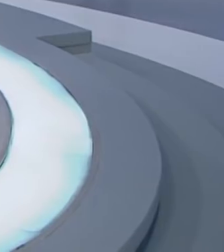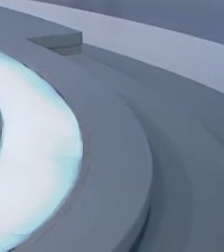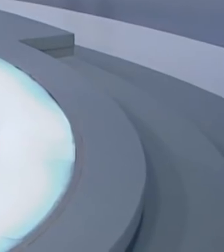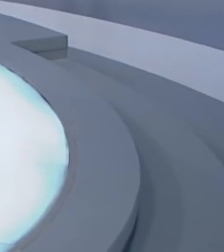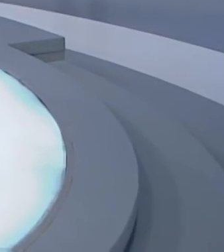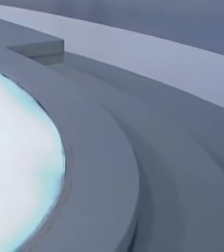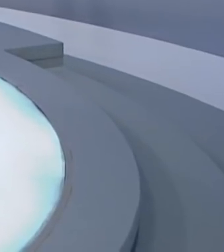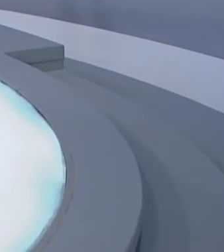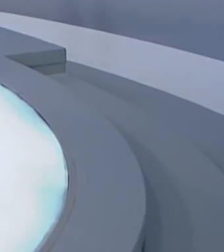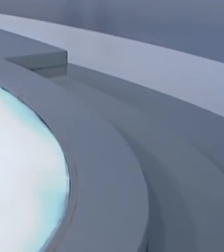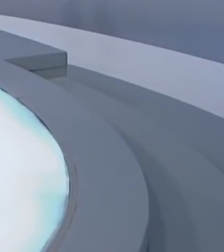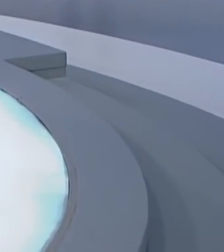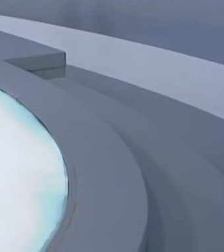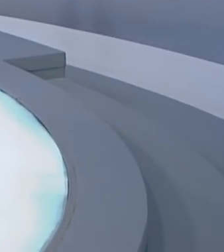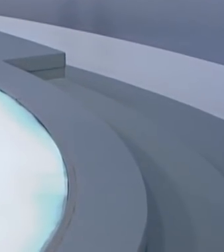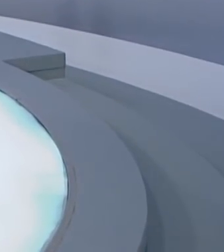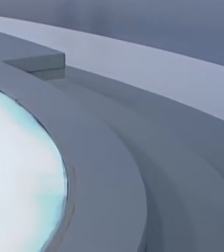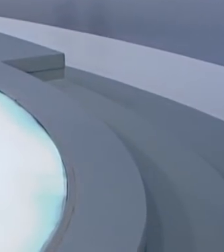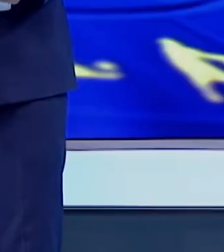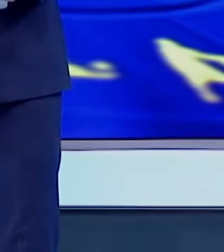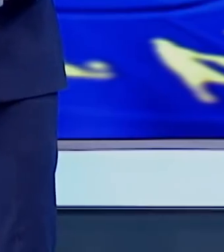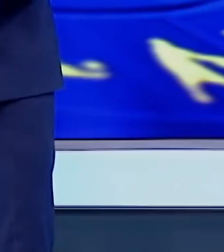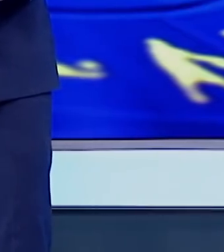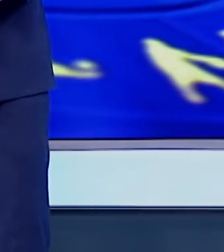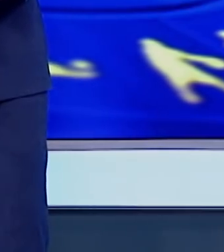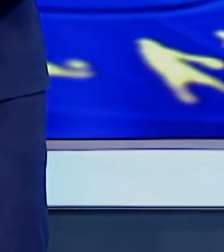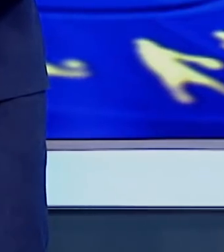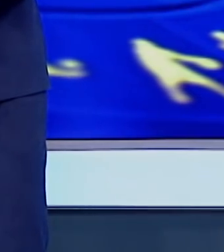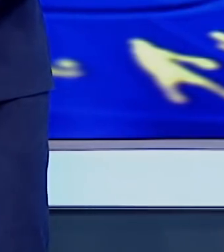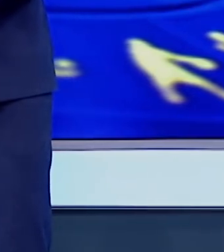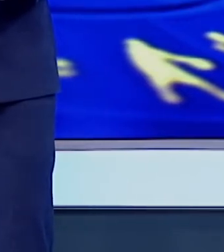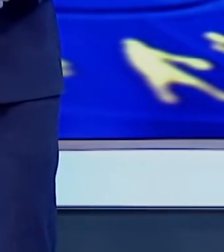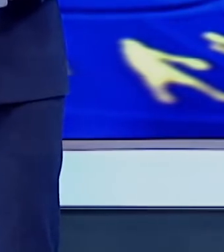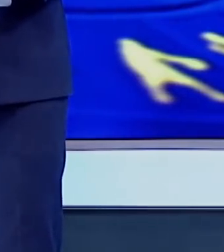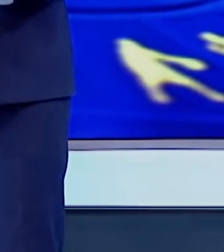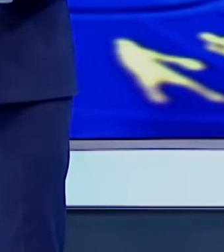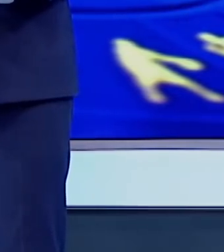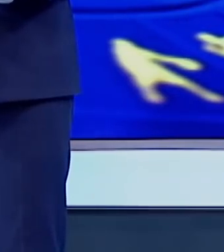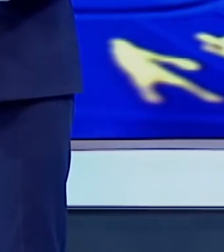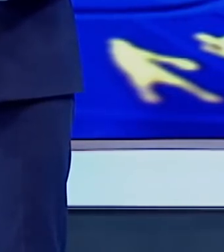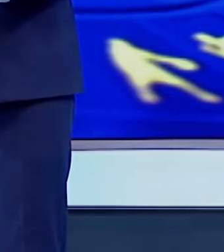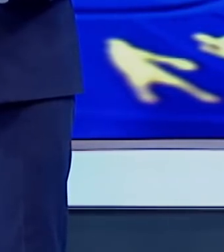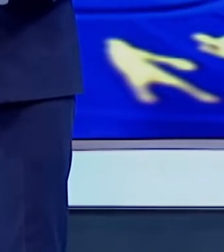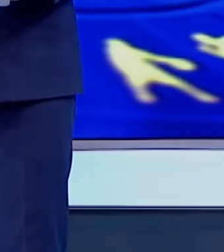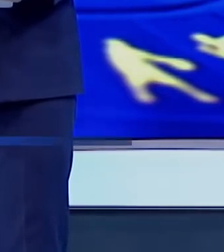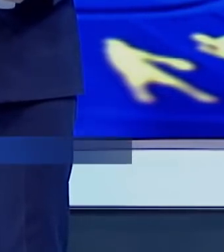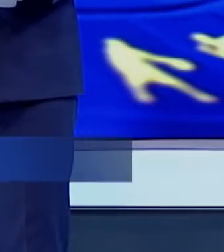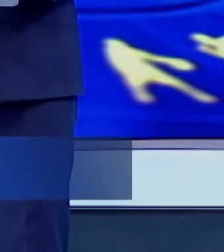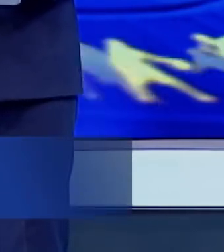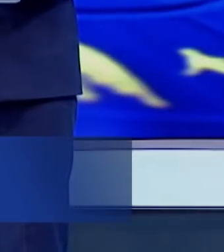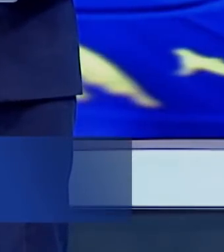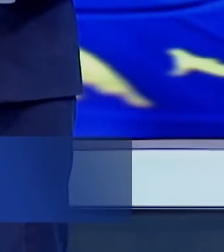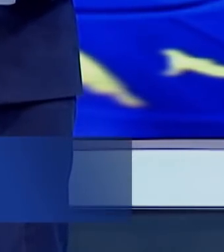баяр студид ажиллаж байна. Оройн төргийн сонир баяра. За баярлалаа. Үзэгчдээ оройн төргий. За мэдээний хийхэд дотоодын үйл явдлын мэдээллүүдээс хүргэе.